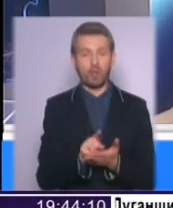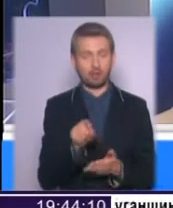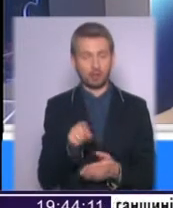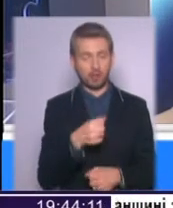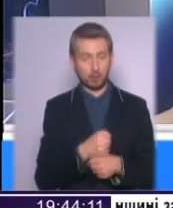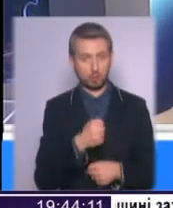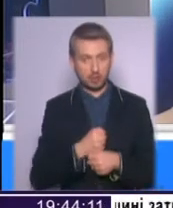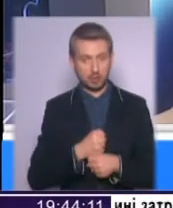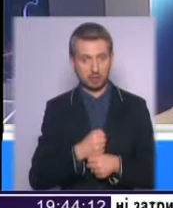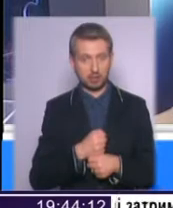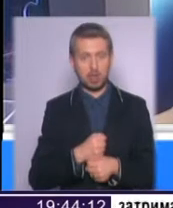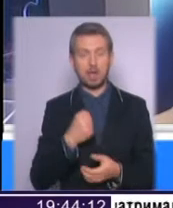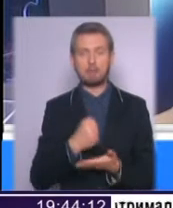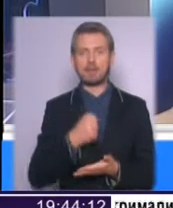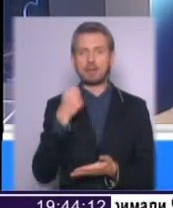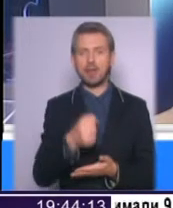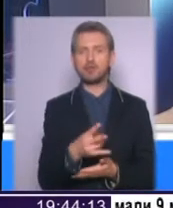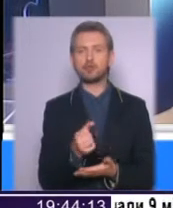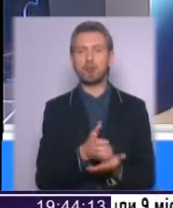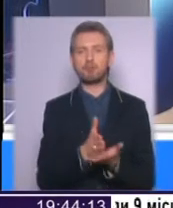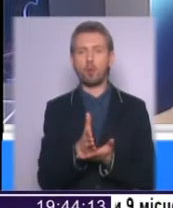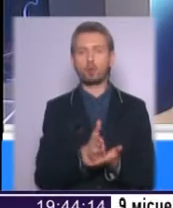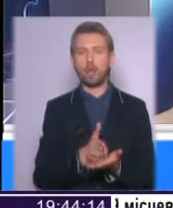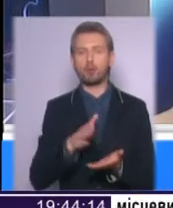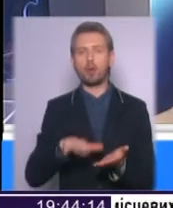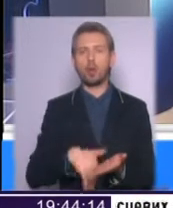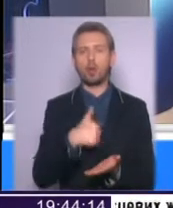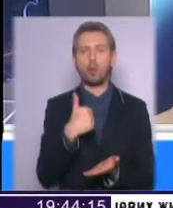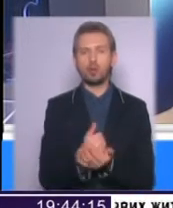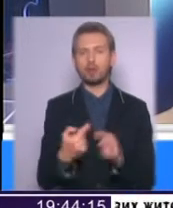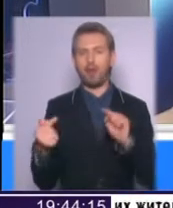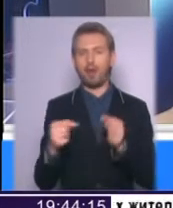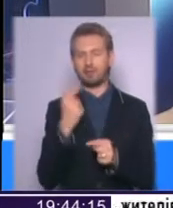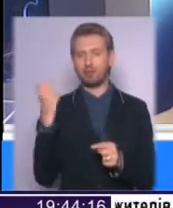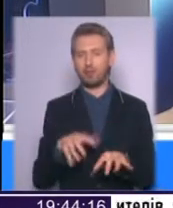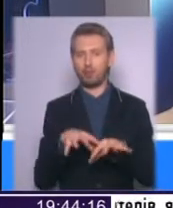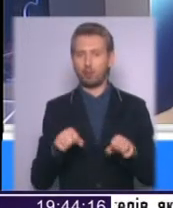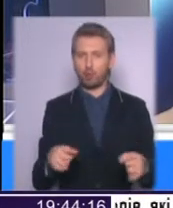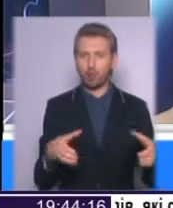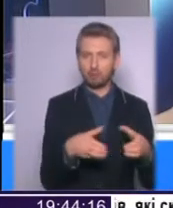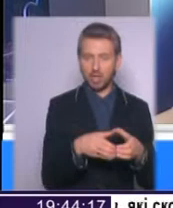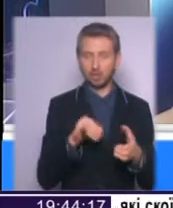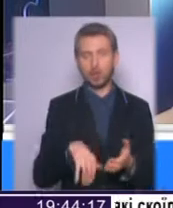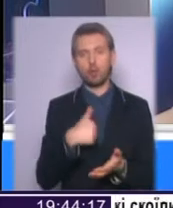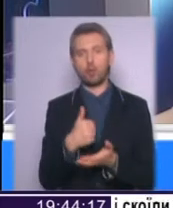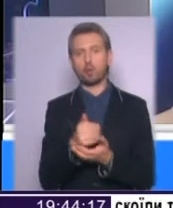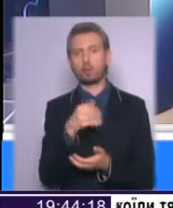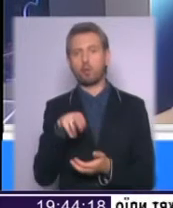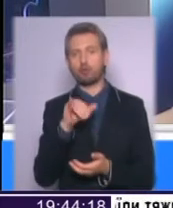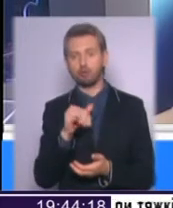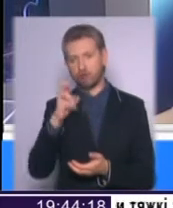зробити, призначити на посаду голову антимонопольного комітету і голову фонду